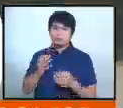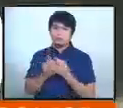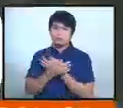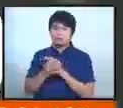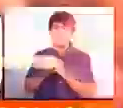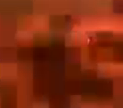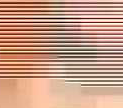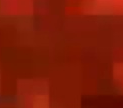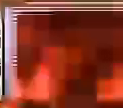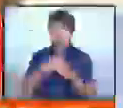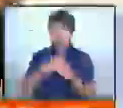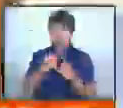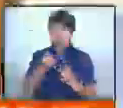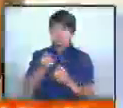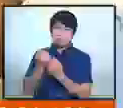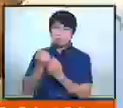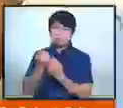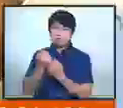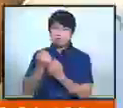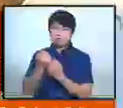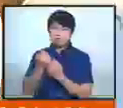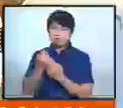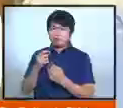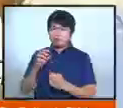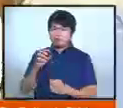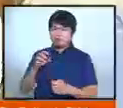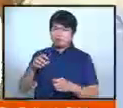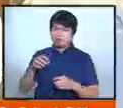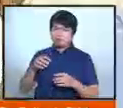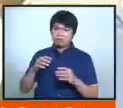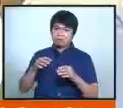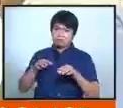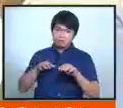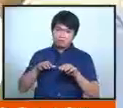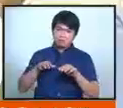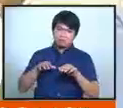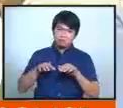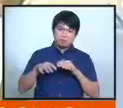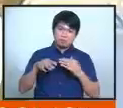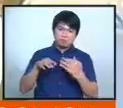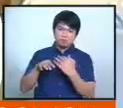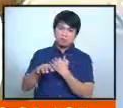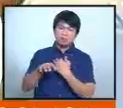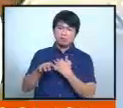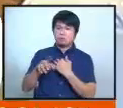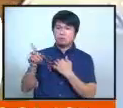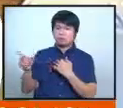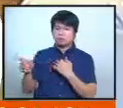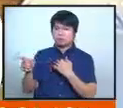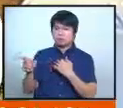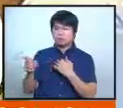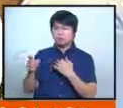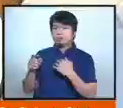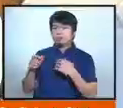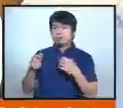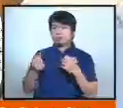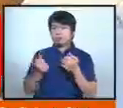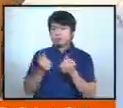treatment. Yung pong aming expressway, inihahanda namin para sa undas. Yung mga motorista, dapat din po